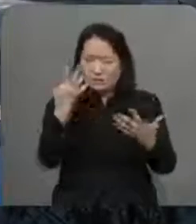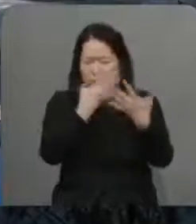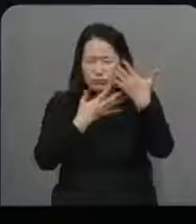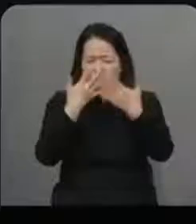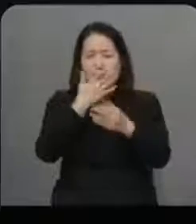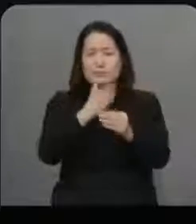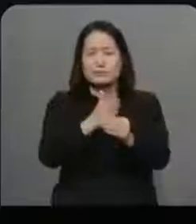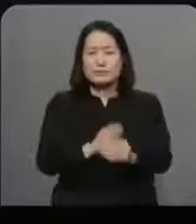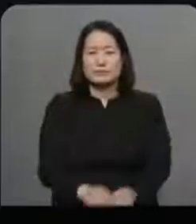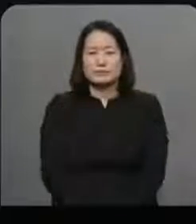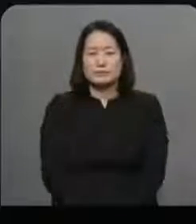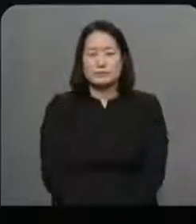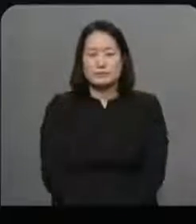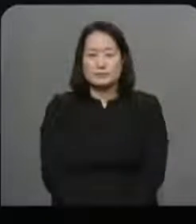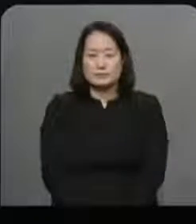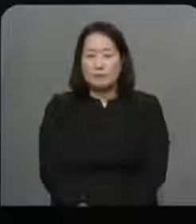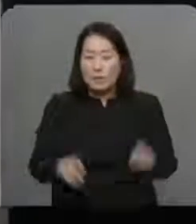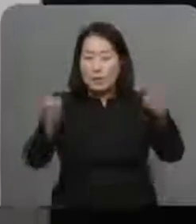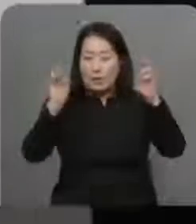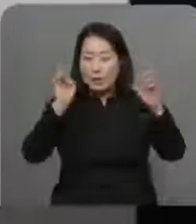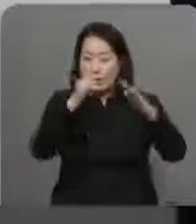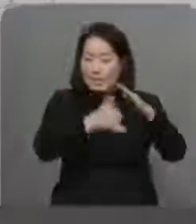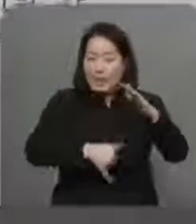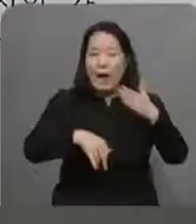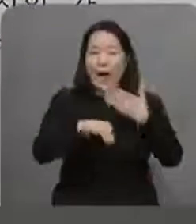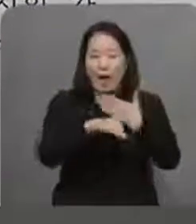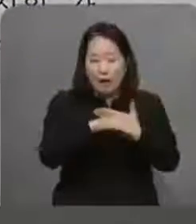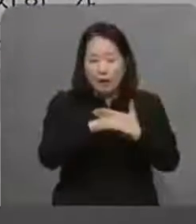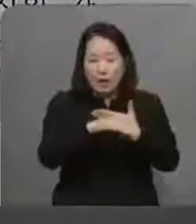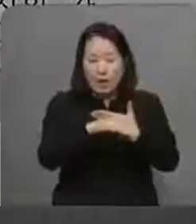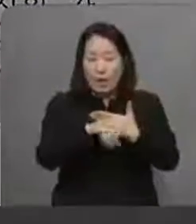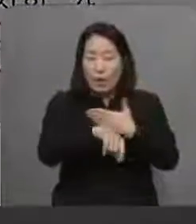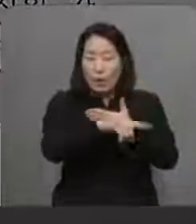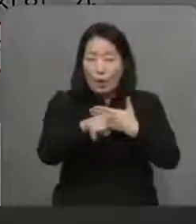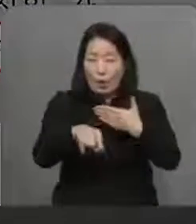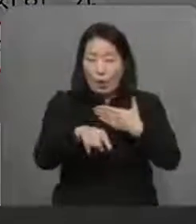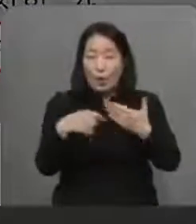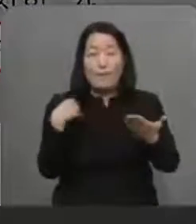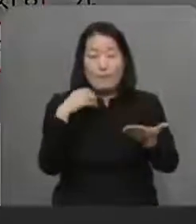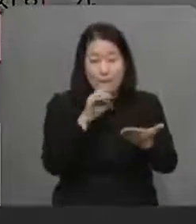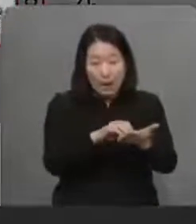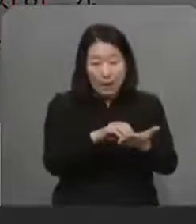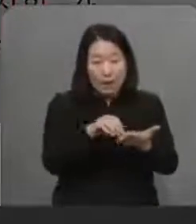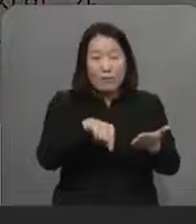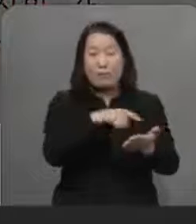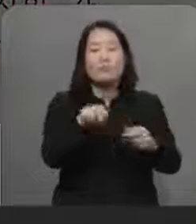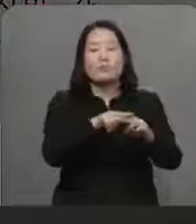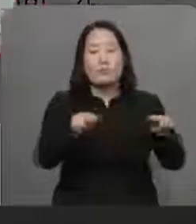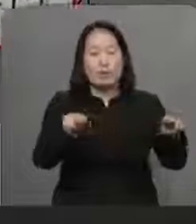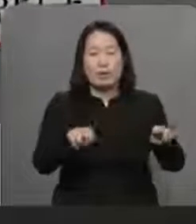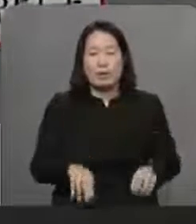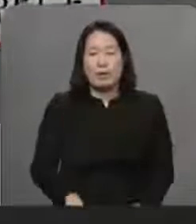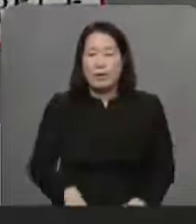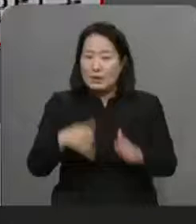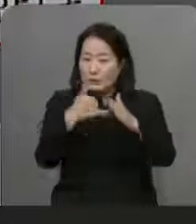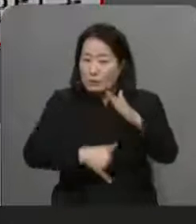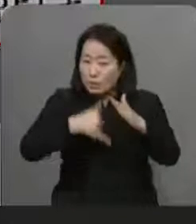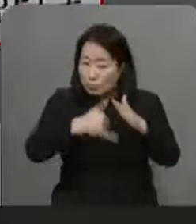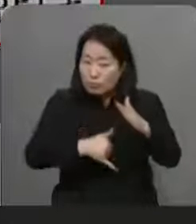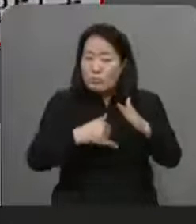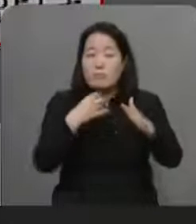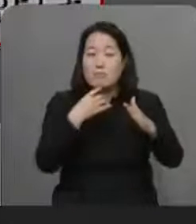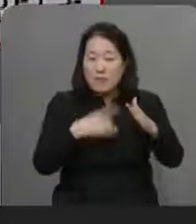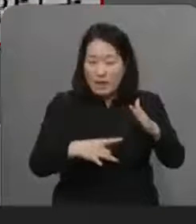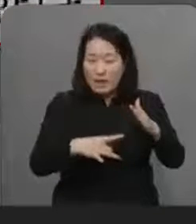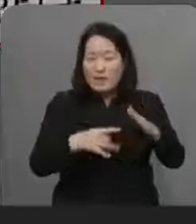있습니다 사업자가 착공 하면 환매특약 이 말소된 다는 좋앙 때문입니다 자꾸만 하고 다른 곳에